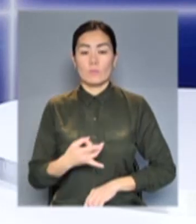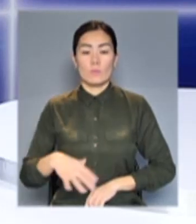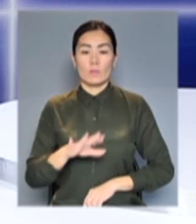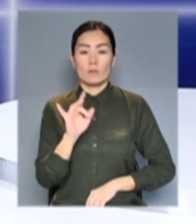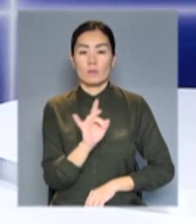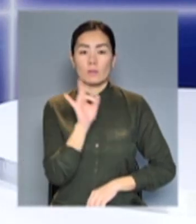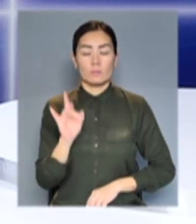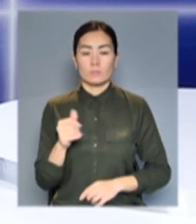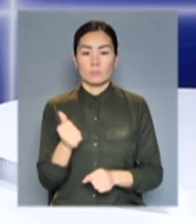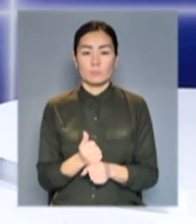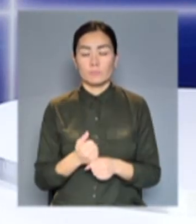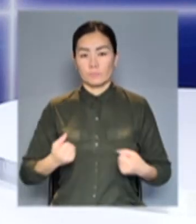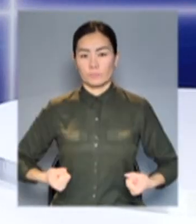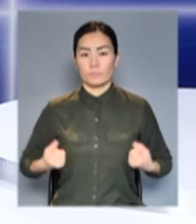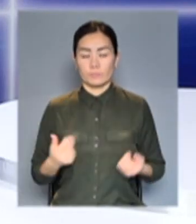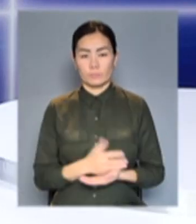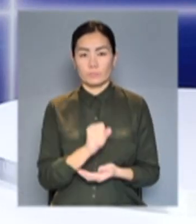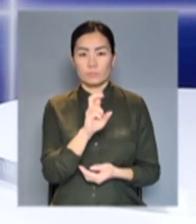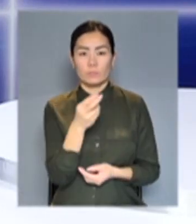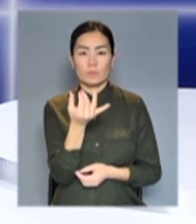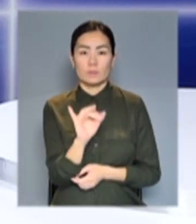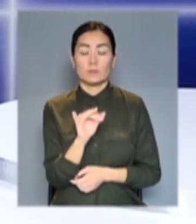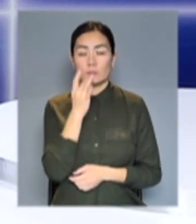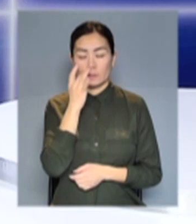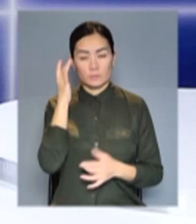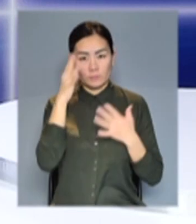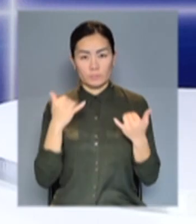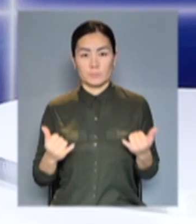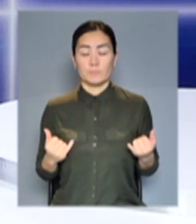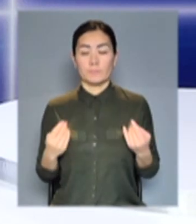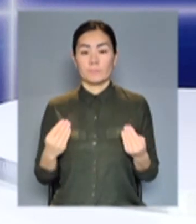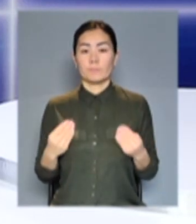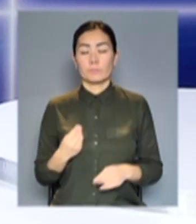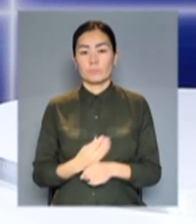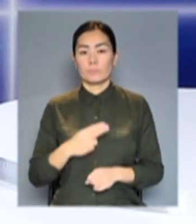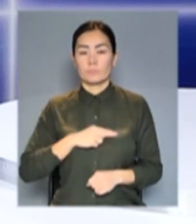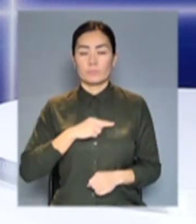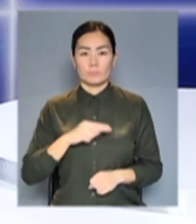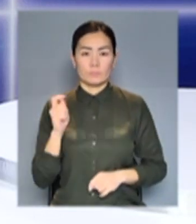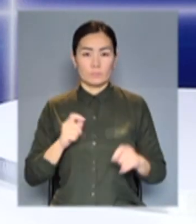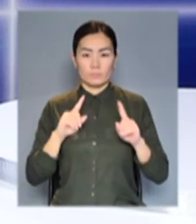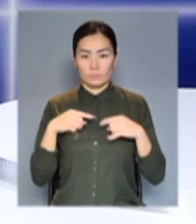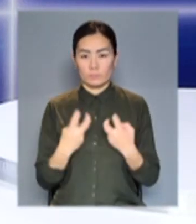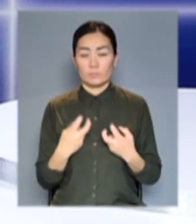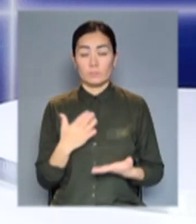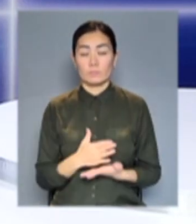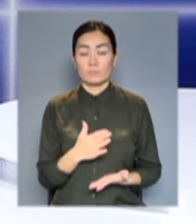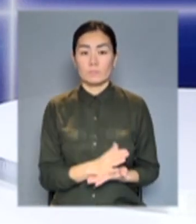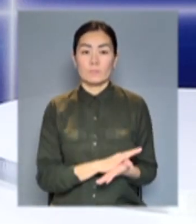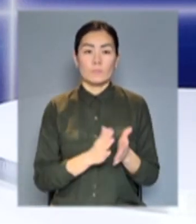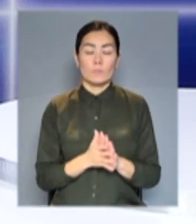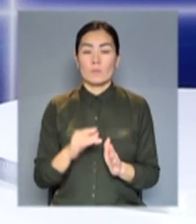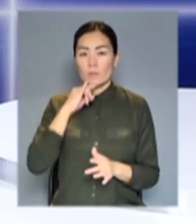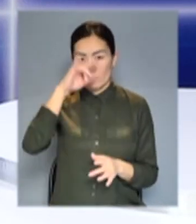Өңірде дін істері басқармасының қолдауымен Абай гуманистік ойларының бүгінгі қоғамдағы құндылығы атты ғылыми дөңгелек үстел өтті.